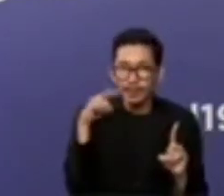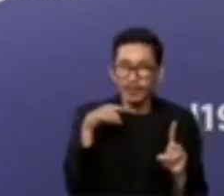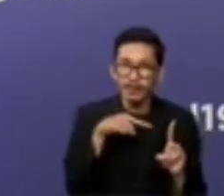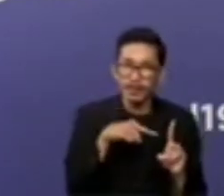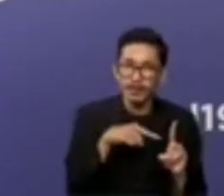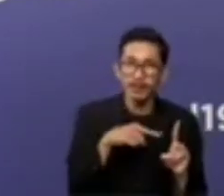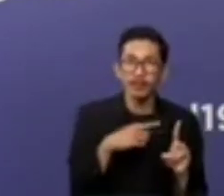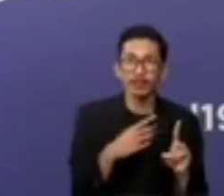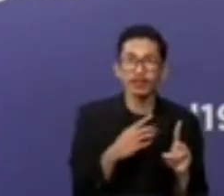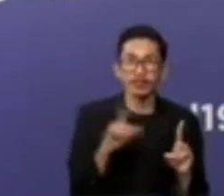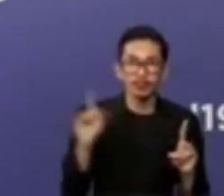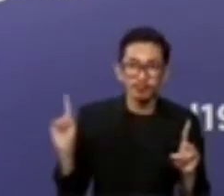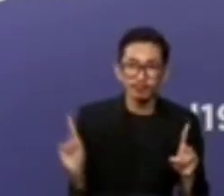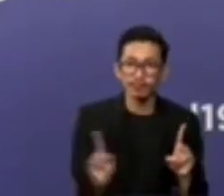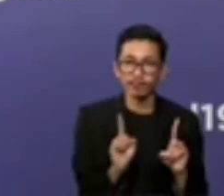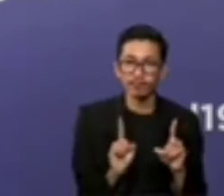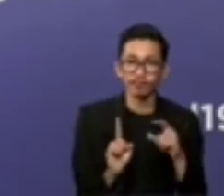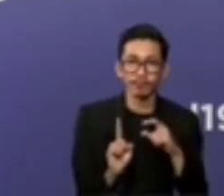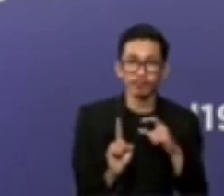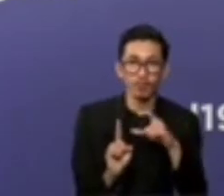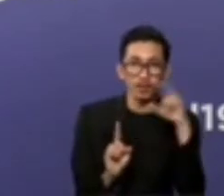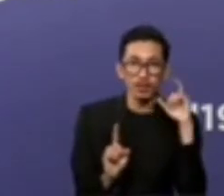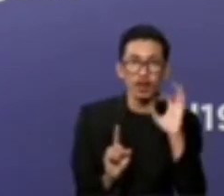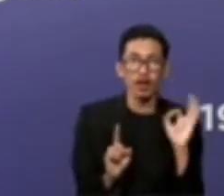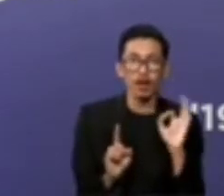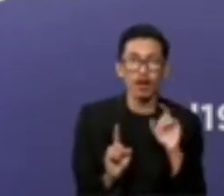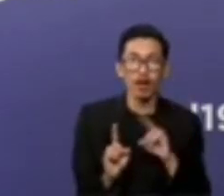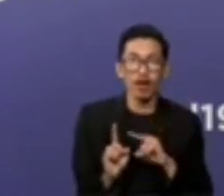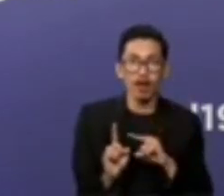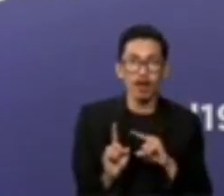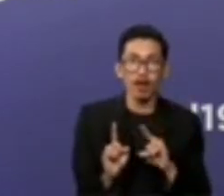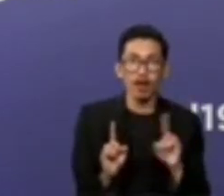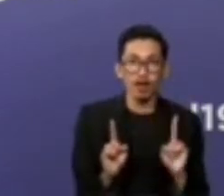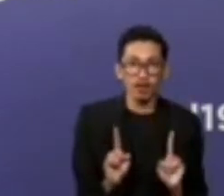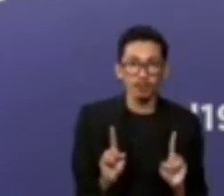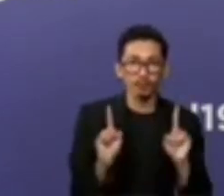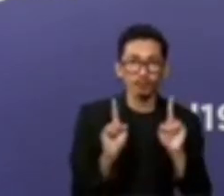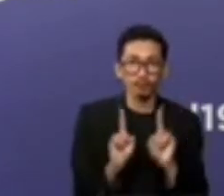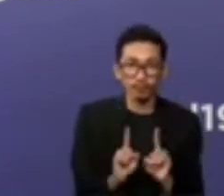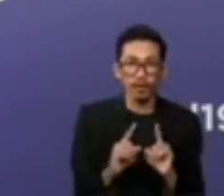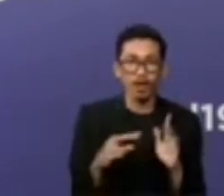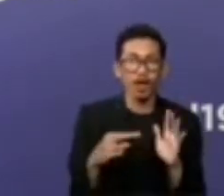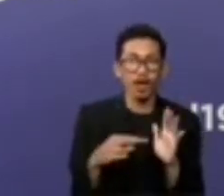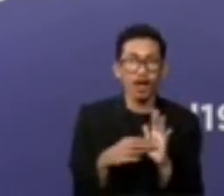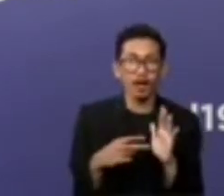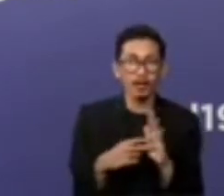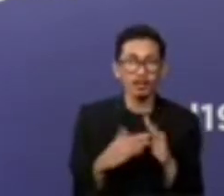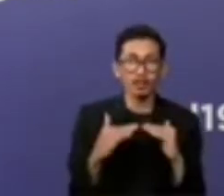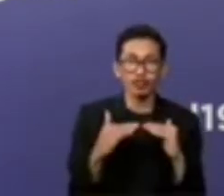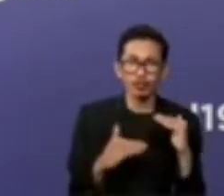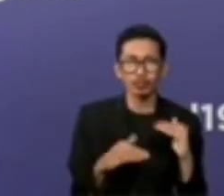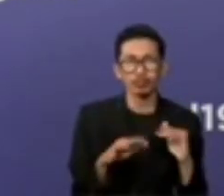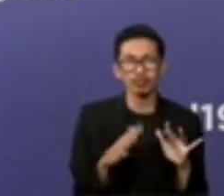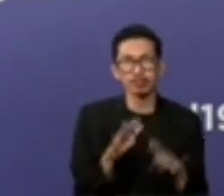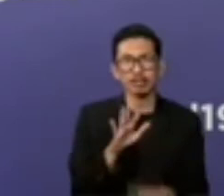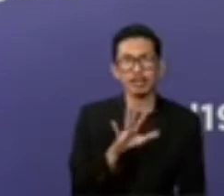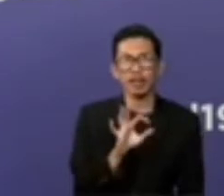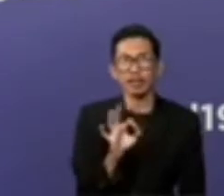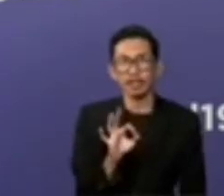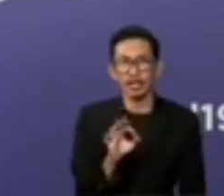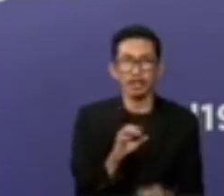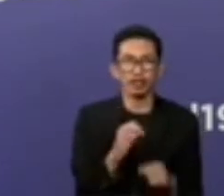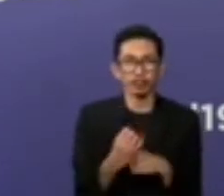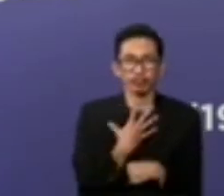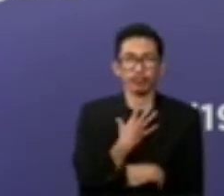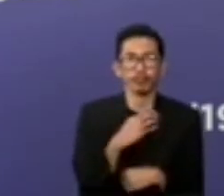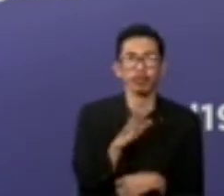dan orang lain di sekitarnya tidak menggunakan masker, maka penularan akan turun menjadi sekitar 5%.